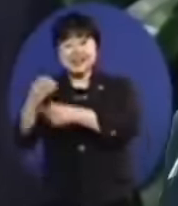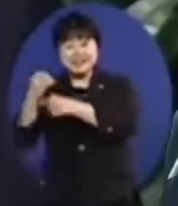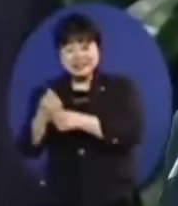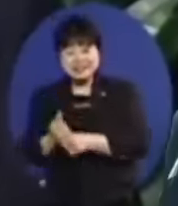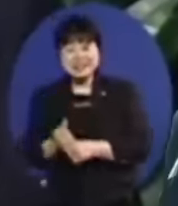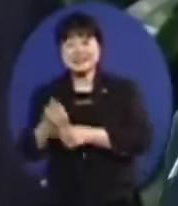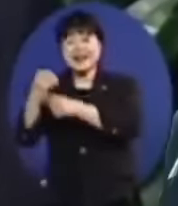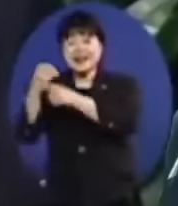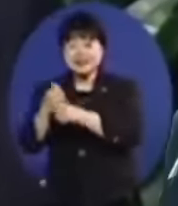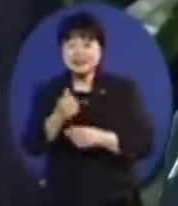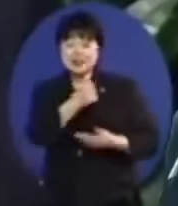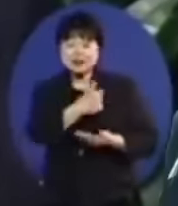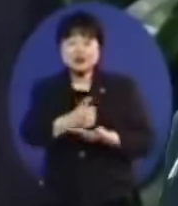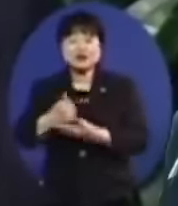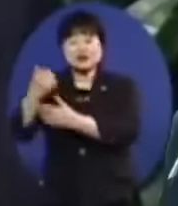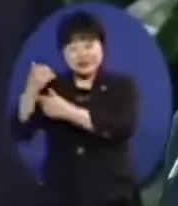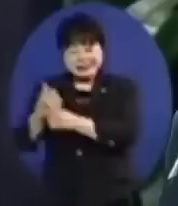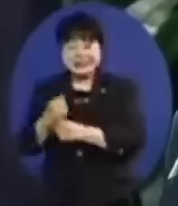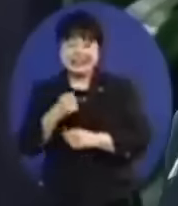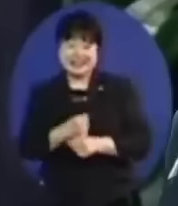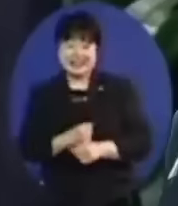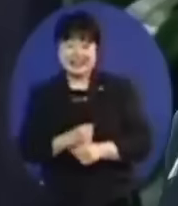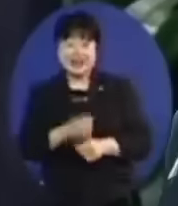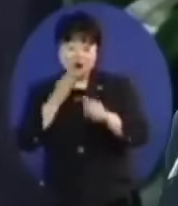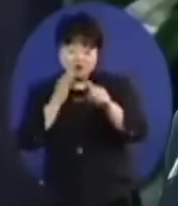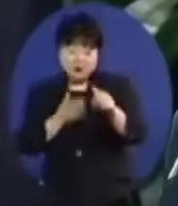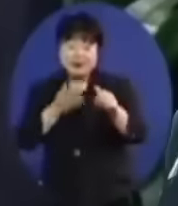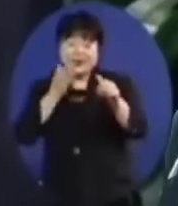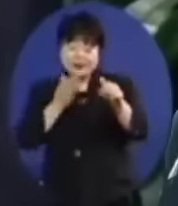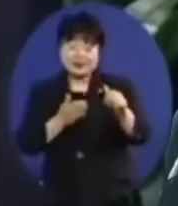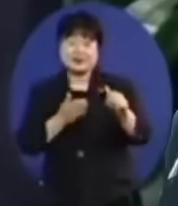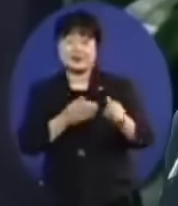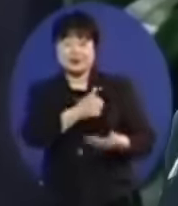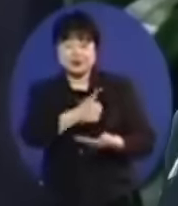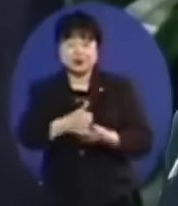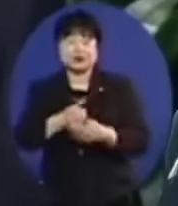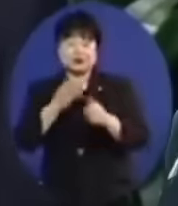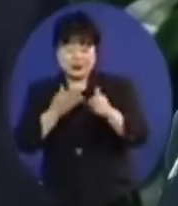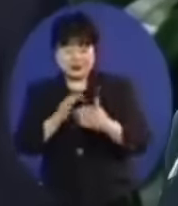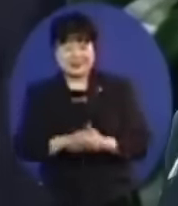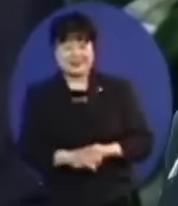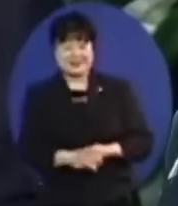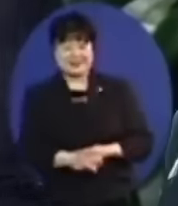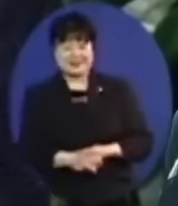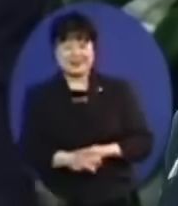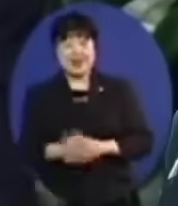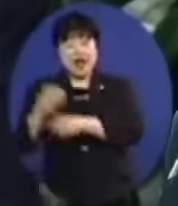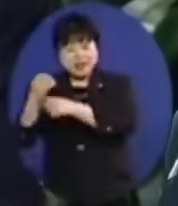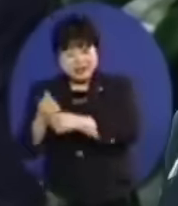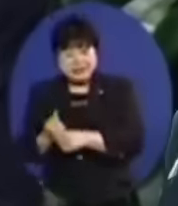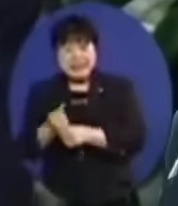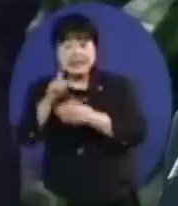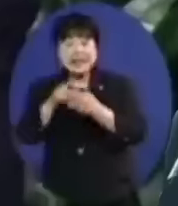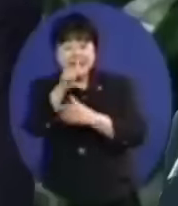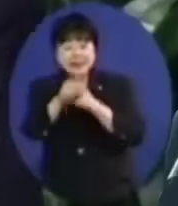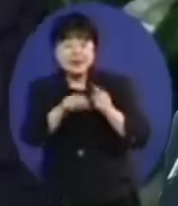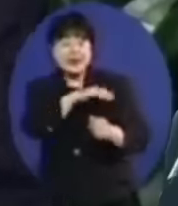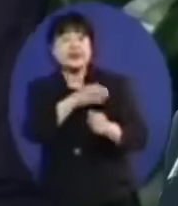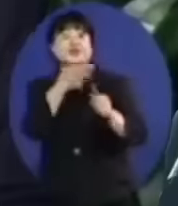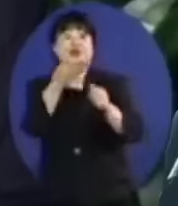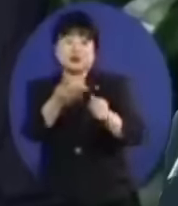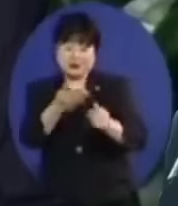의지하세요, 의지하세요, 곧 의지하세요. 구하겠네, 구하겠네, 또 구하시네. 우리가 의지할 때 하나님 능력을